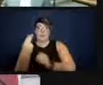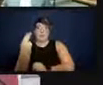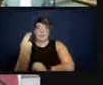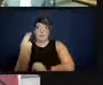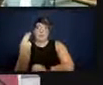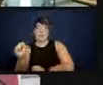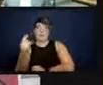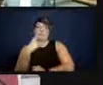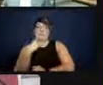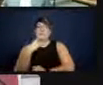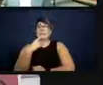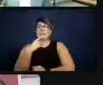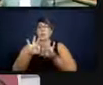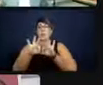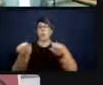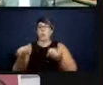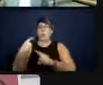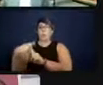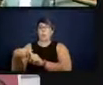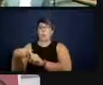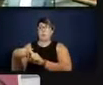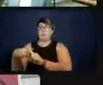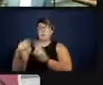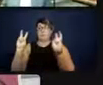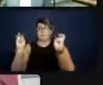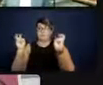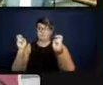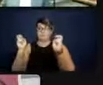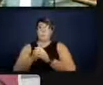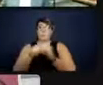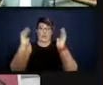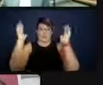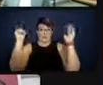أيضا نعيش ونعطي شهادات